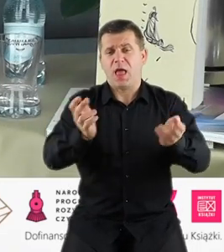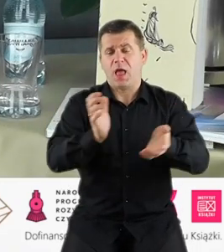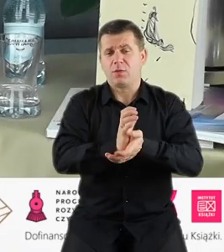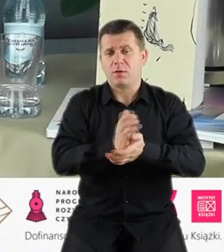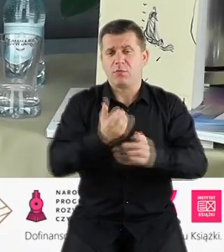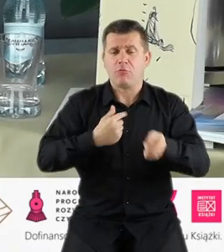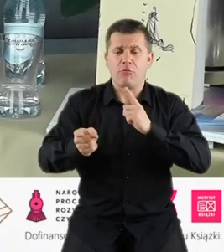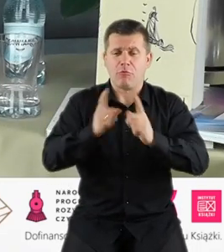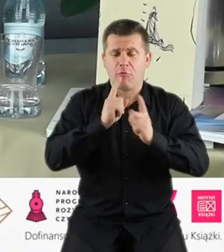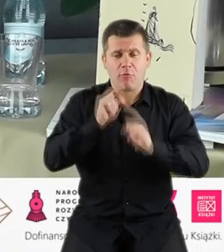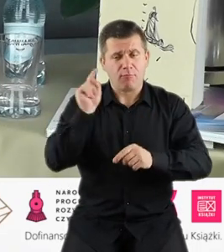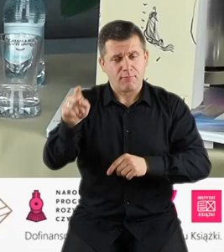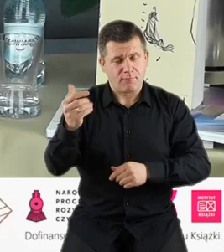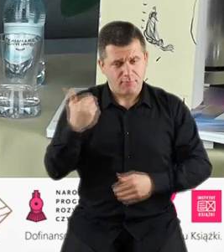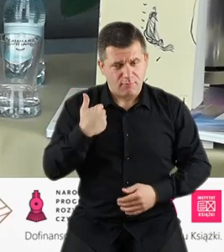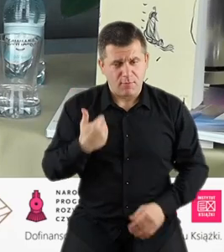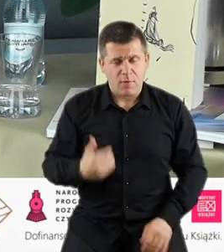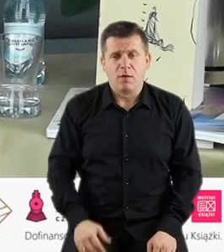Dobromiłą Jankowską